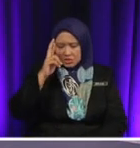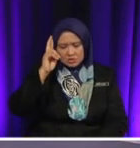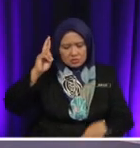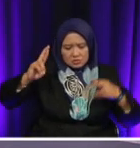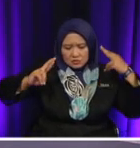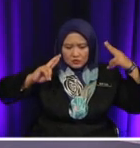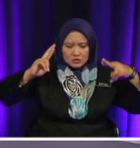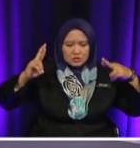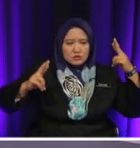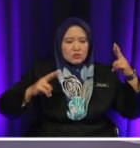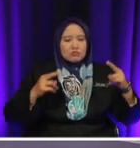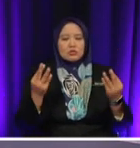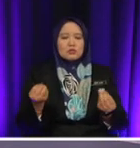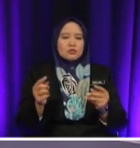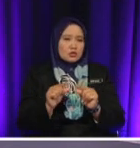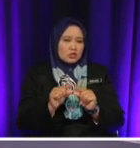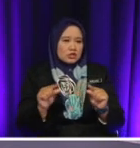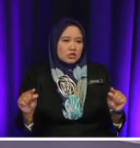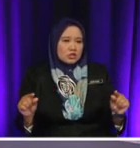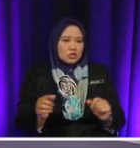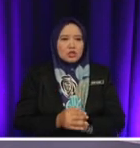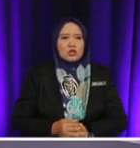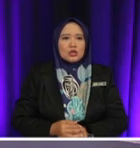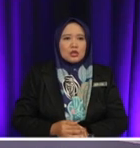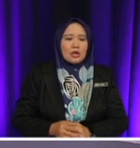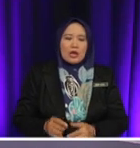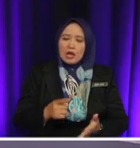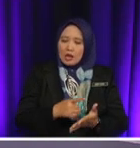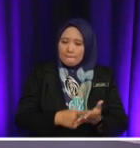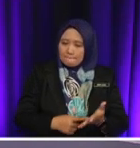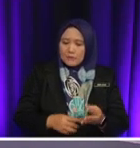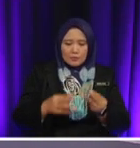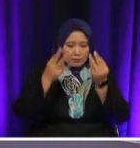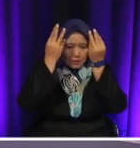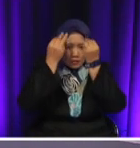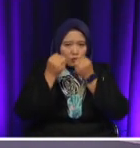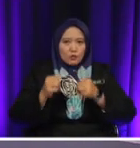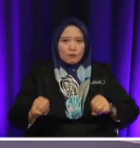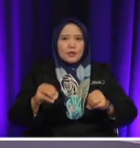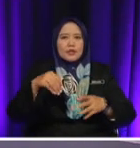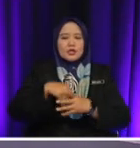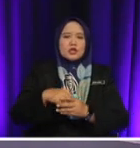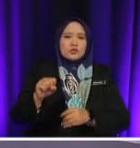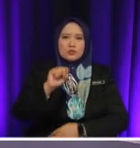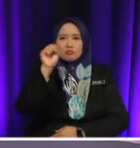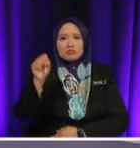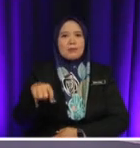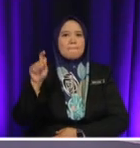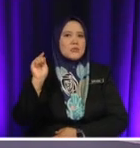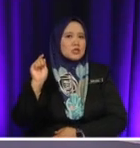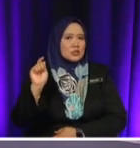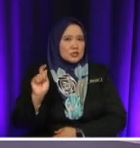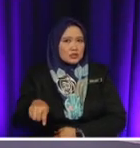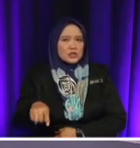soalan tadi Apakah maklumat yang dikehendaki dalam soalan tadi sila gariskan untuk memastikan bahawa maklumat-maklumat penting